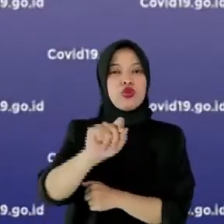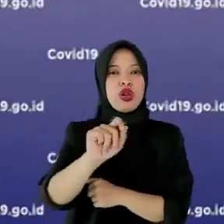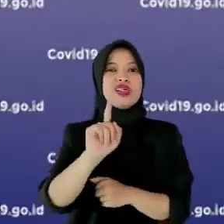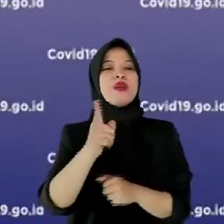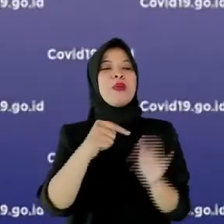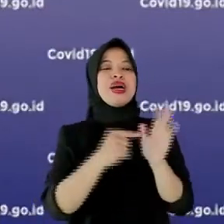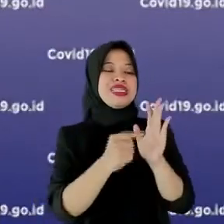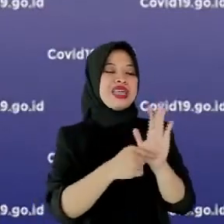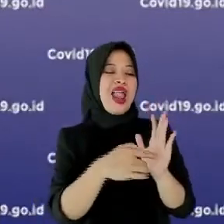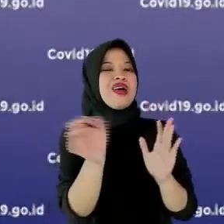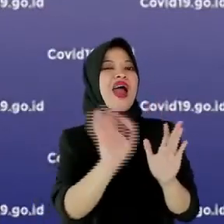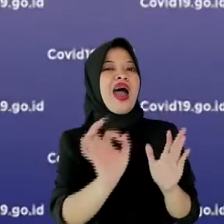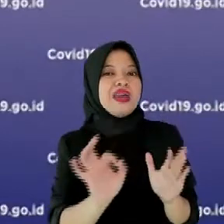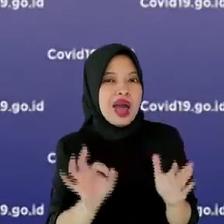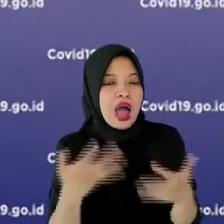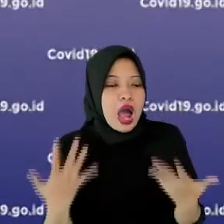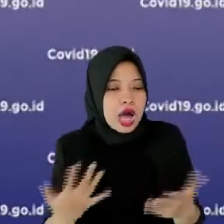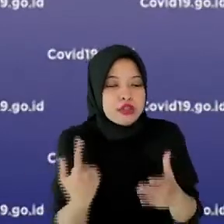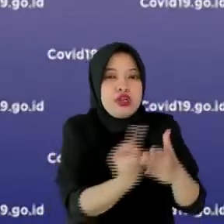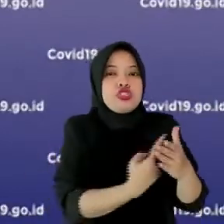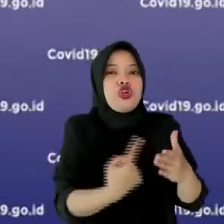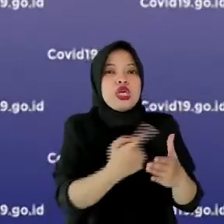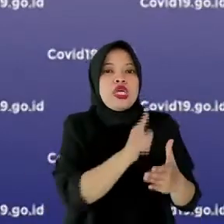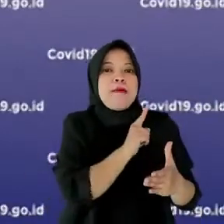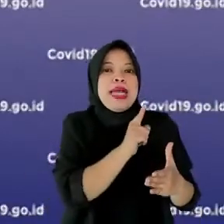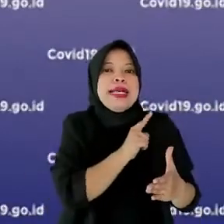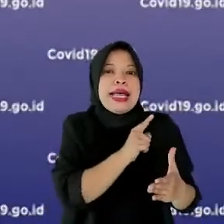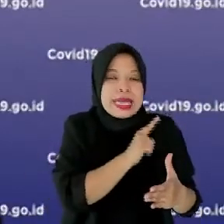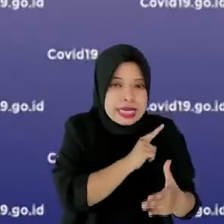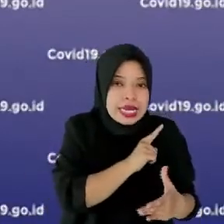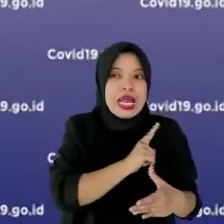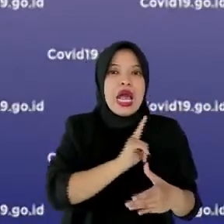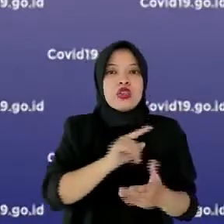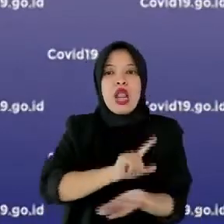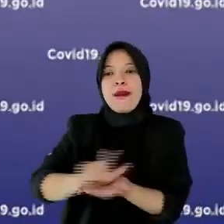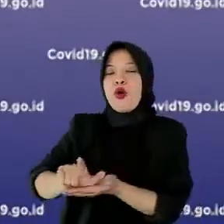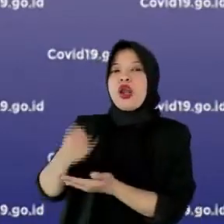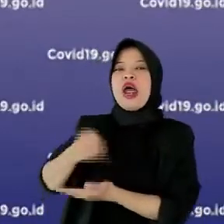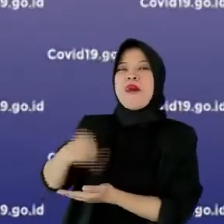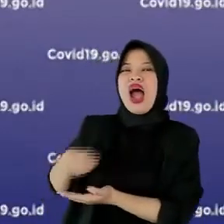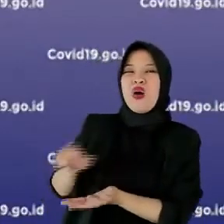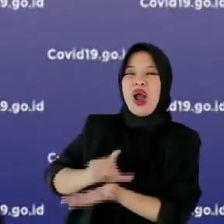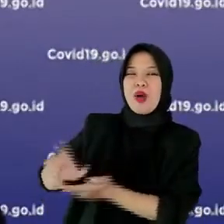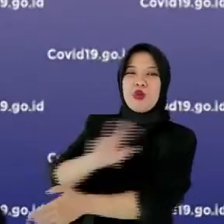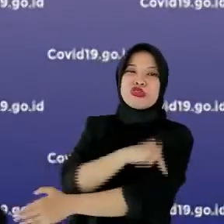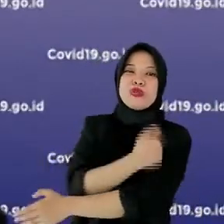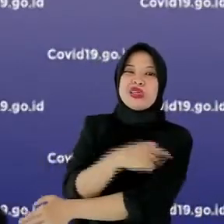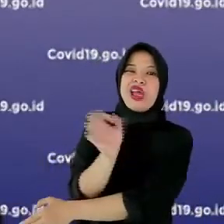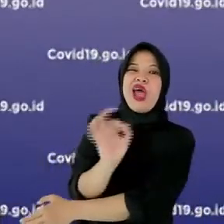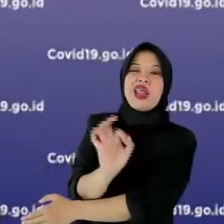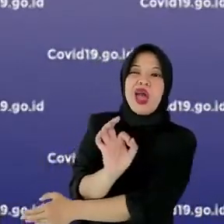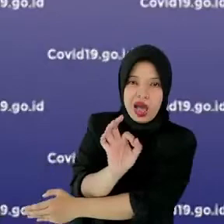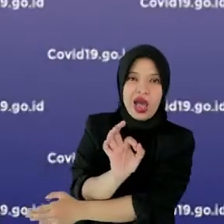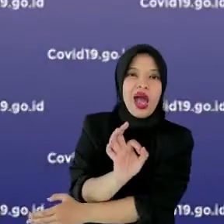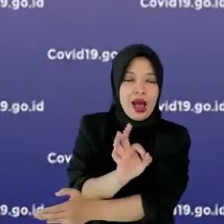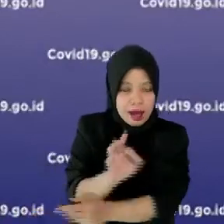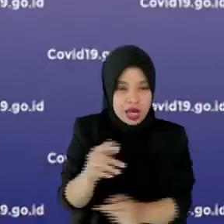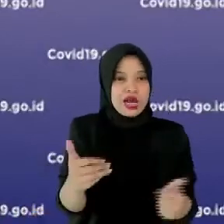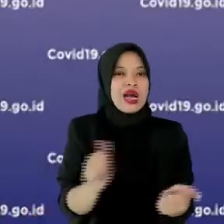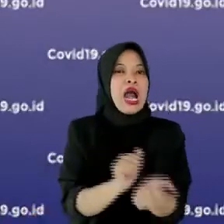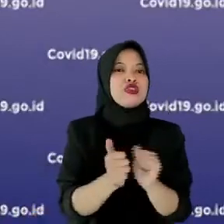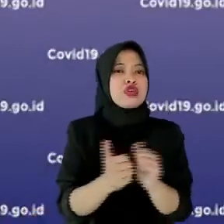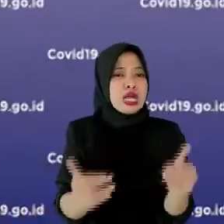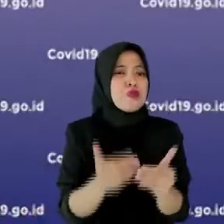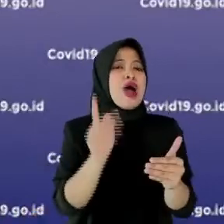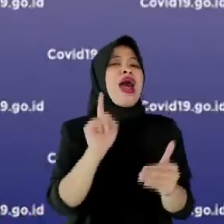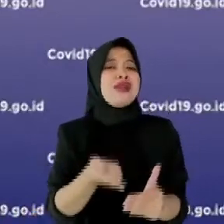tidak bergejala, atau mungkin dia melakukan isolasi mandiri, periksa mandiri dan tidak dilaporkan gitu ya ke puskesmas setempat. Kita pasti akan menemui